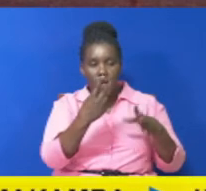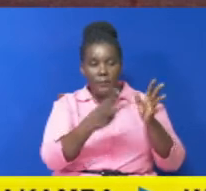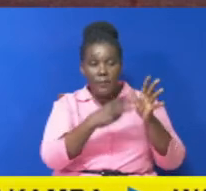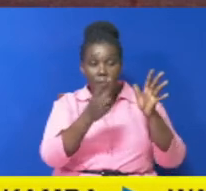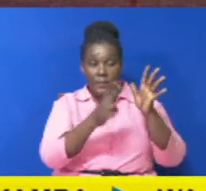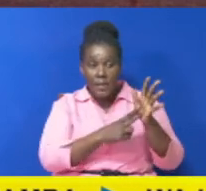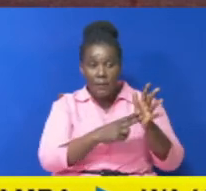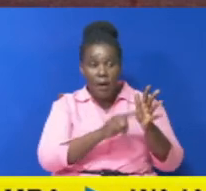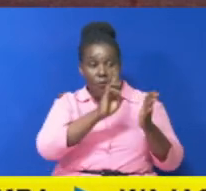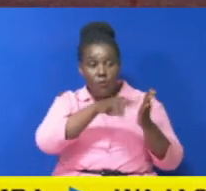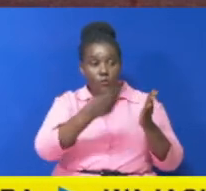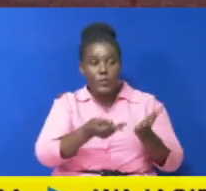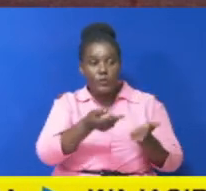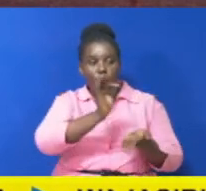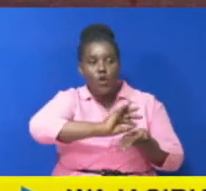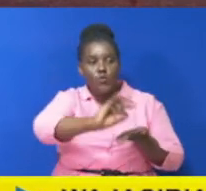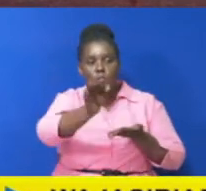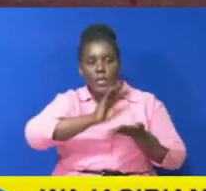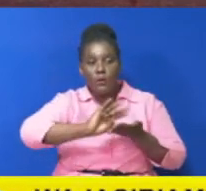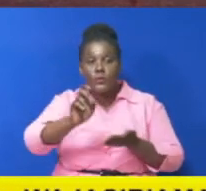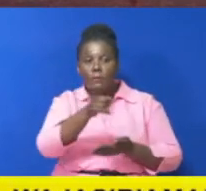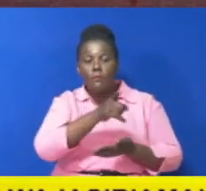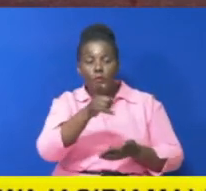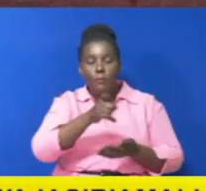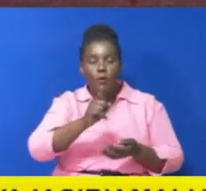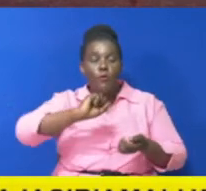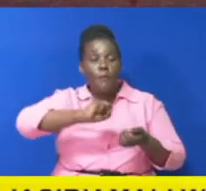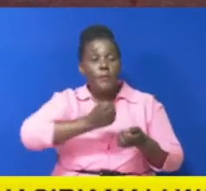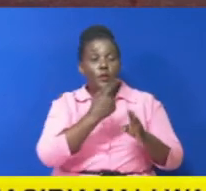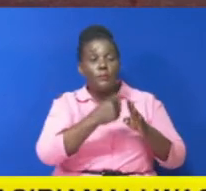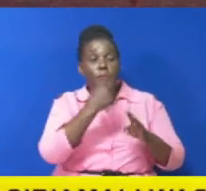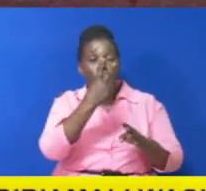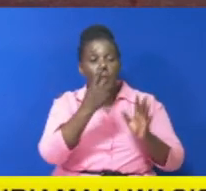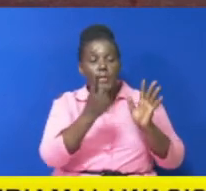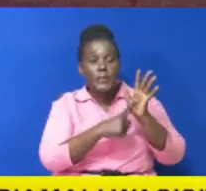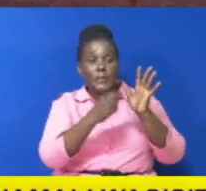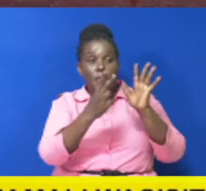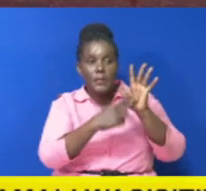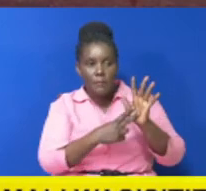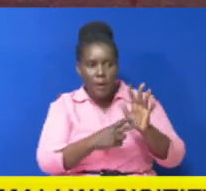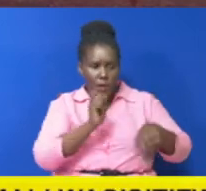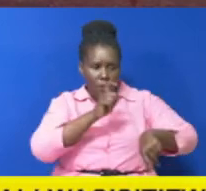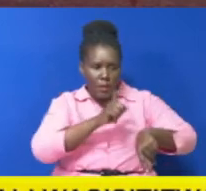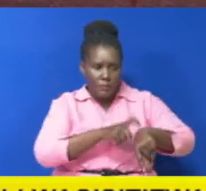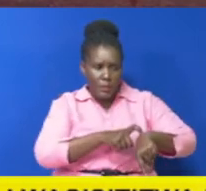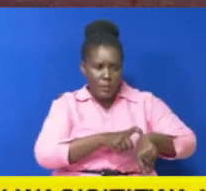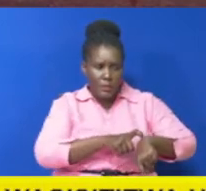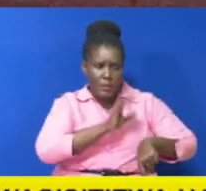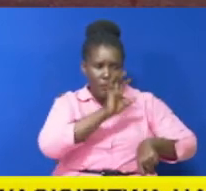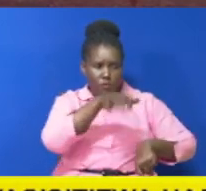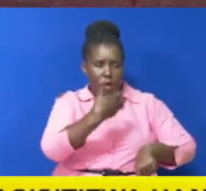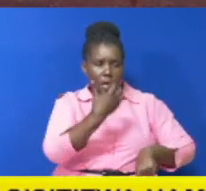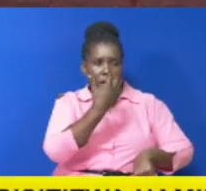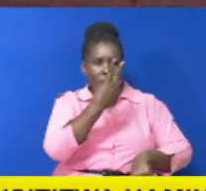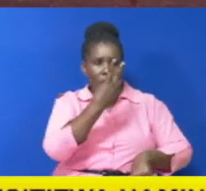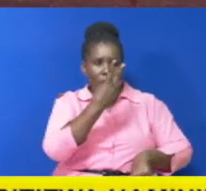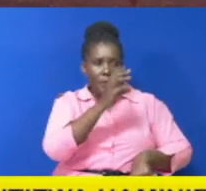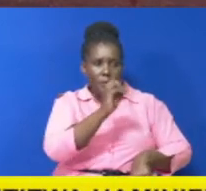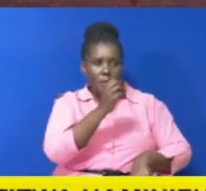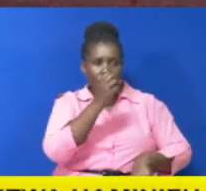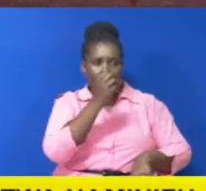kurejesha zaidi ya shilingi milioni 267 katika kipindi cha kuanzia mwaka wa fedha wa